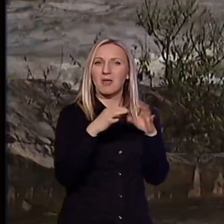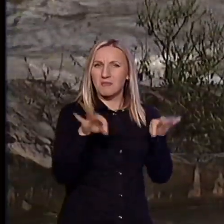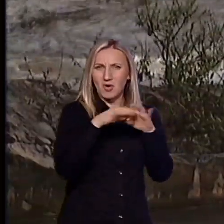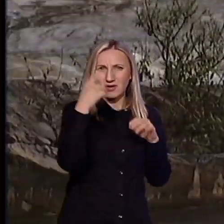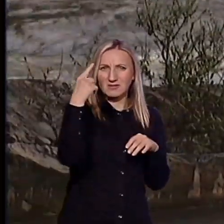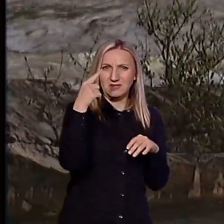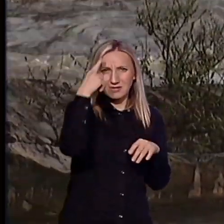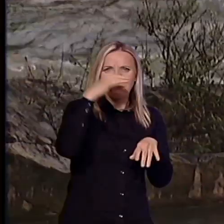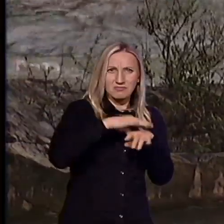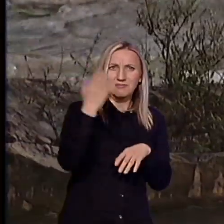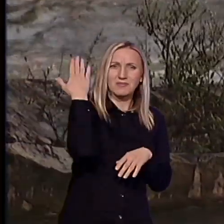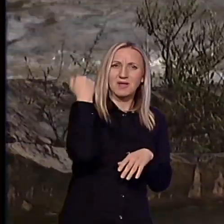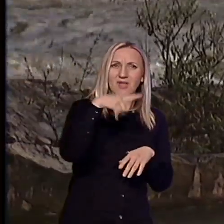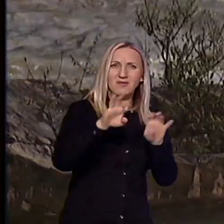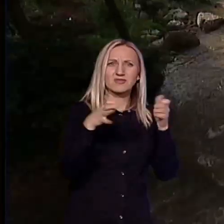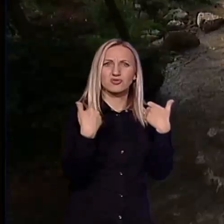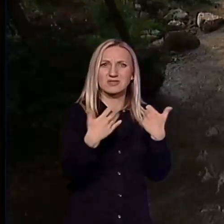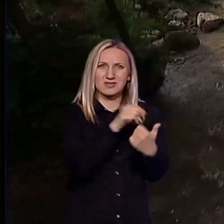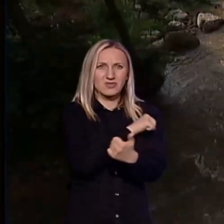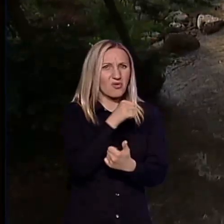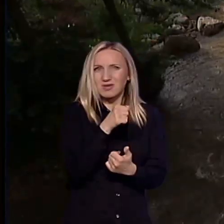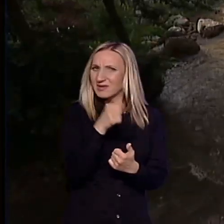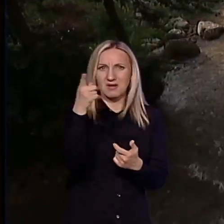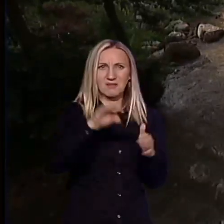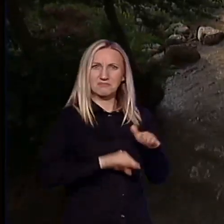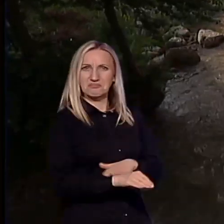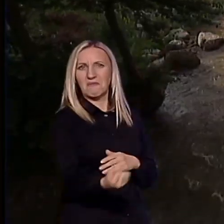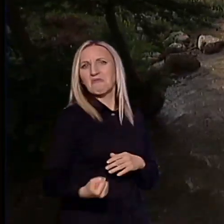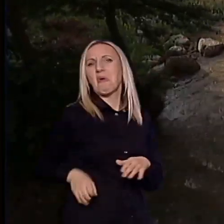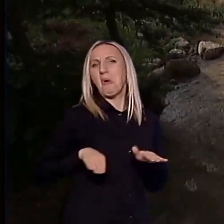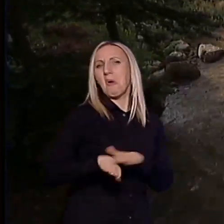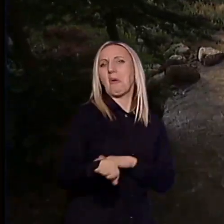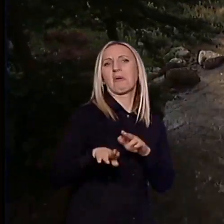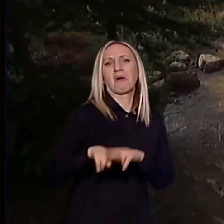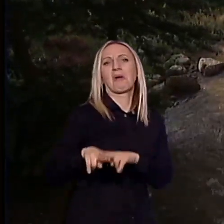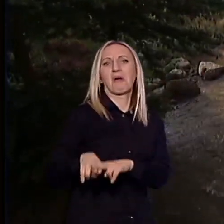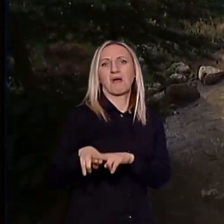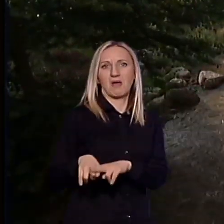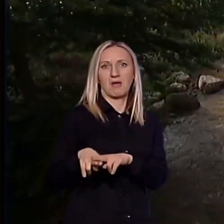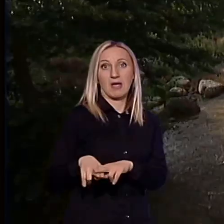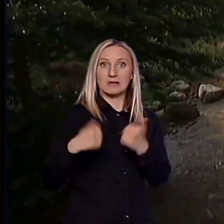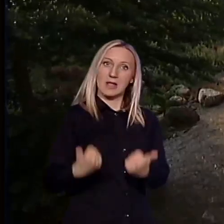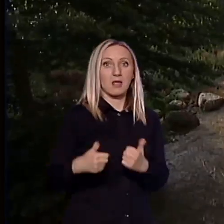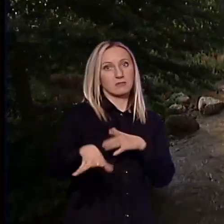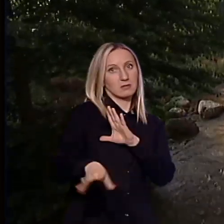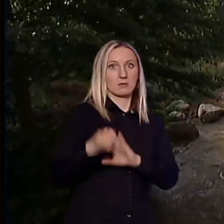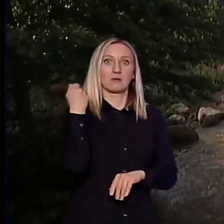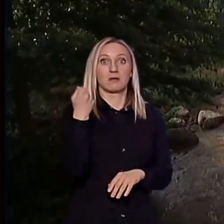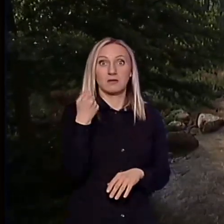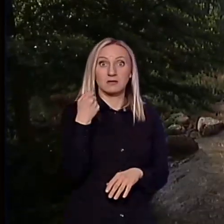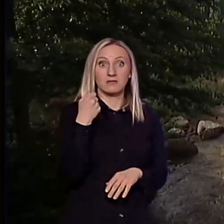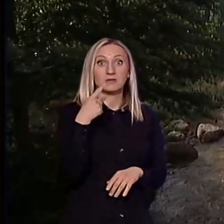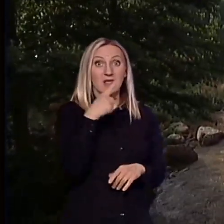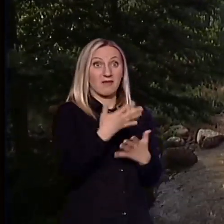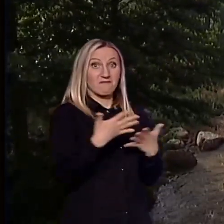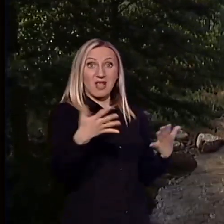izmišljeni krajem 60-ih i kao takvi sedeli u ko zna kakvim i čijim fijokama. Danas se planira jedno veliko